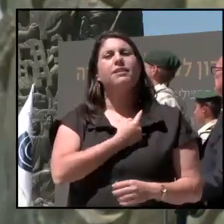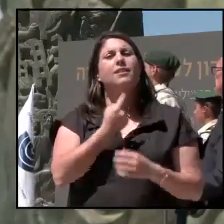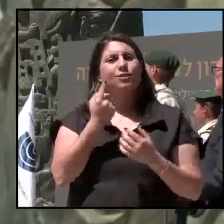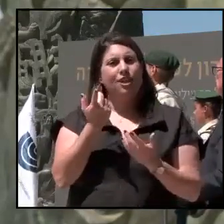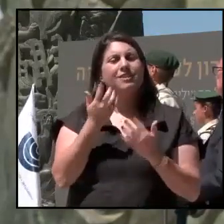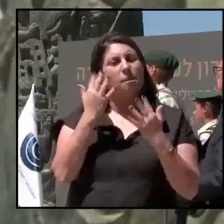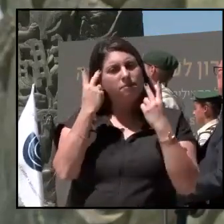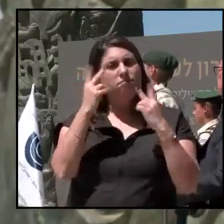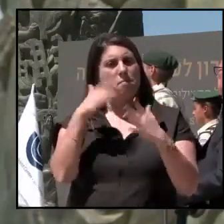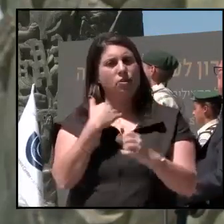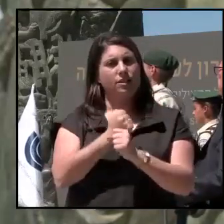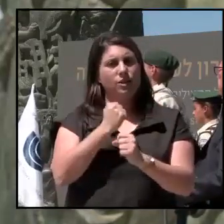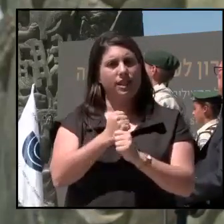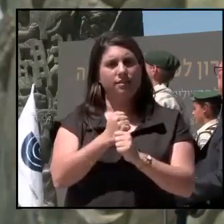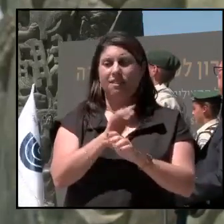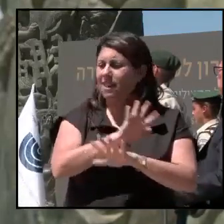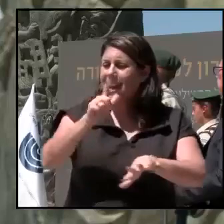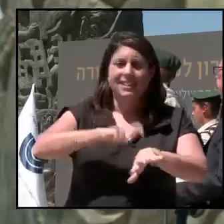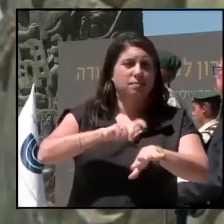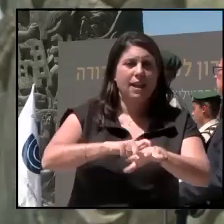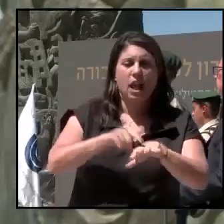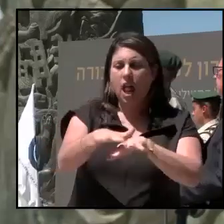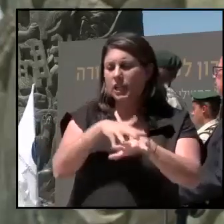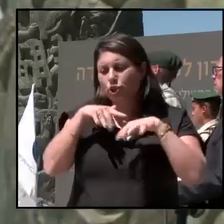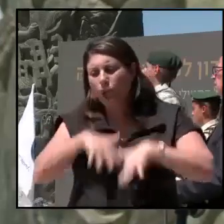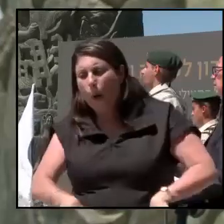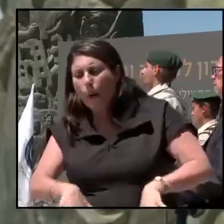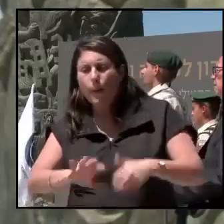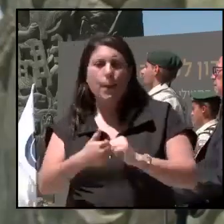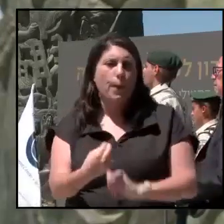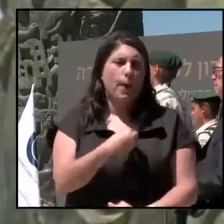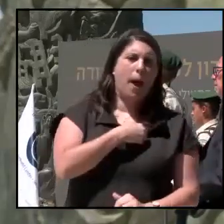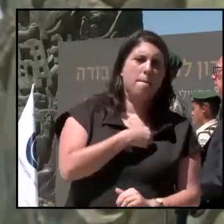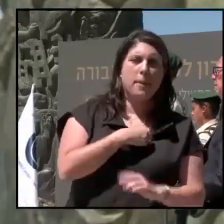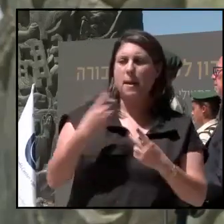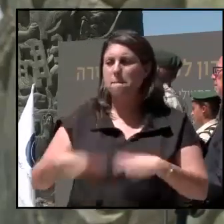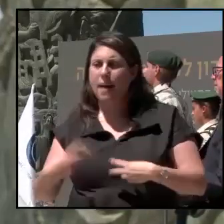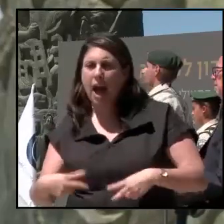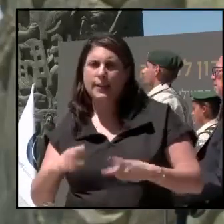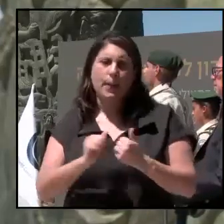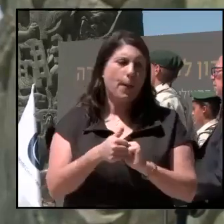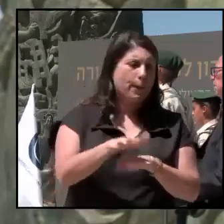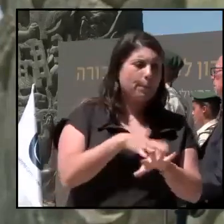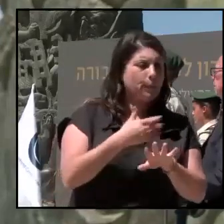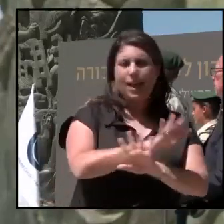המשלוחים שאני עושה. אין זמן להרגיש ייאוש או רחמים עצמיים, פחד או ויתור.